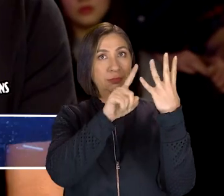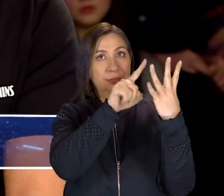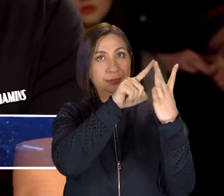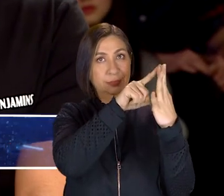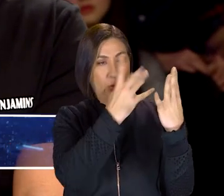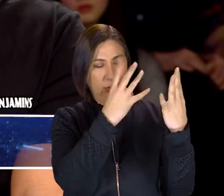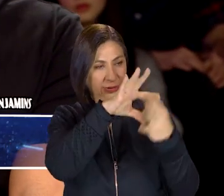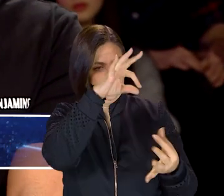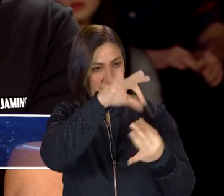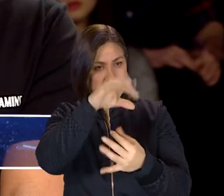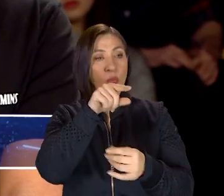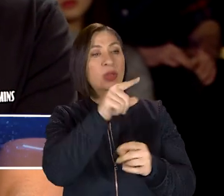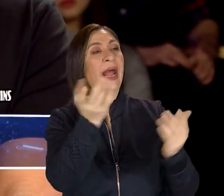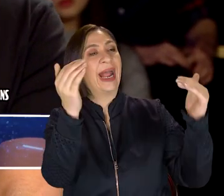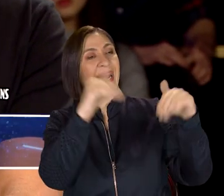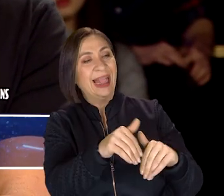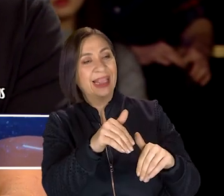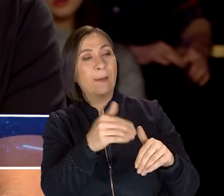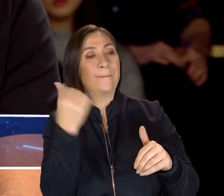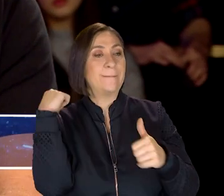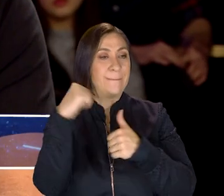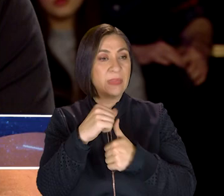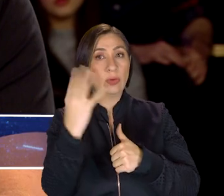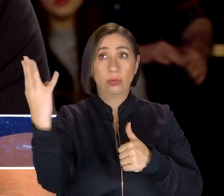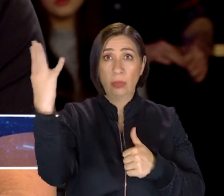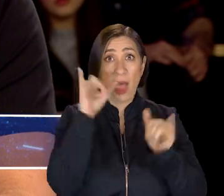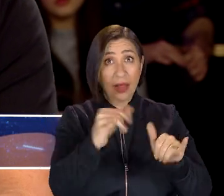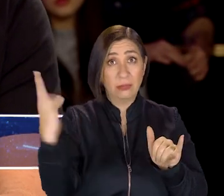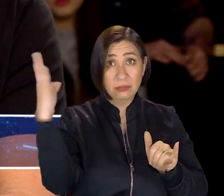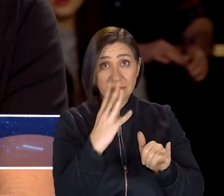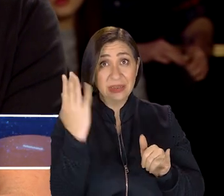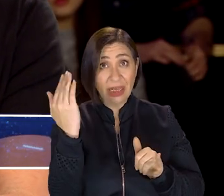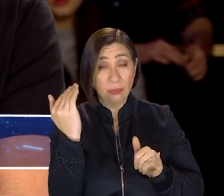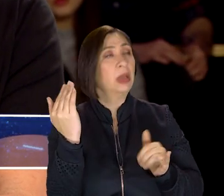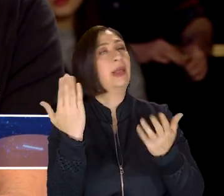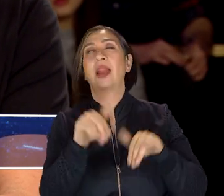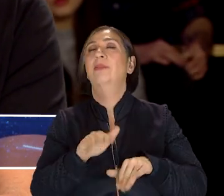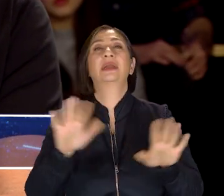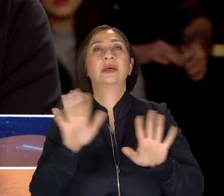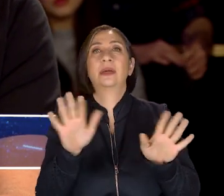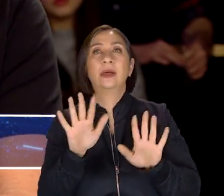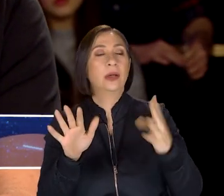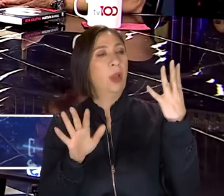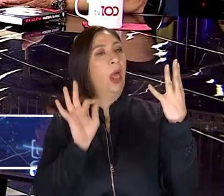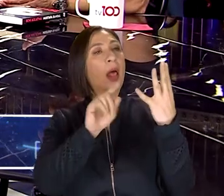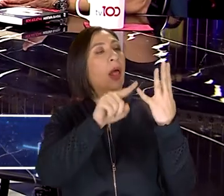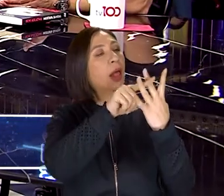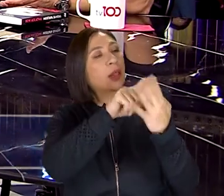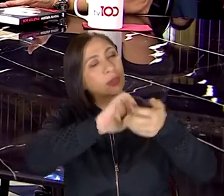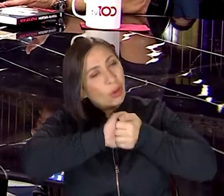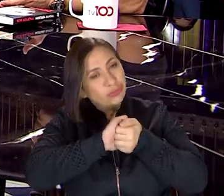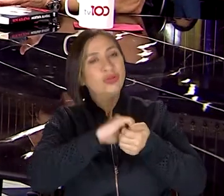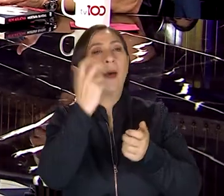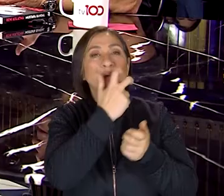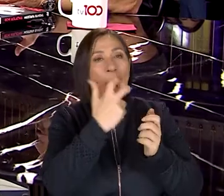dörtlü geldi ve hani bir daha öyle bir dörtlü o dönemden beri gelmedi. Geldi de ben mi farkında değilim? Yok. Hani